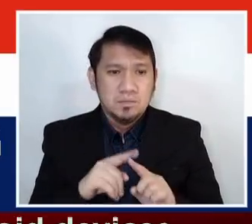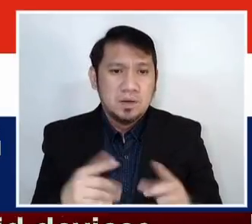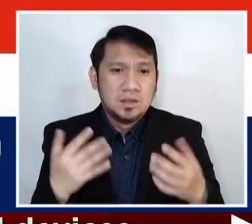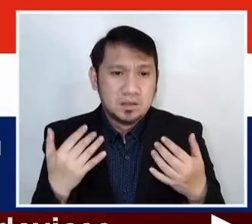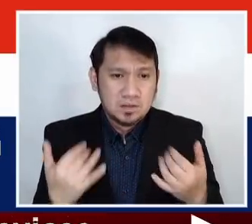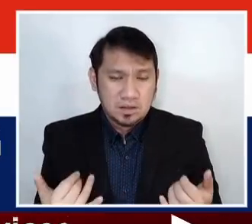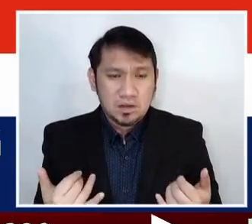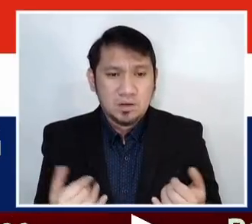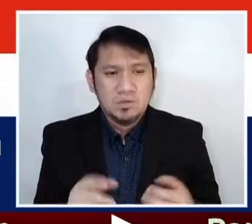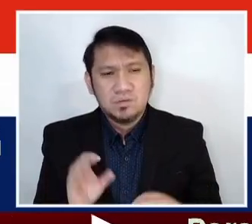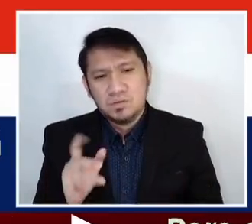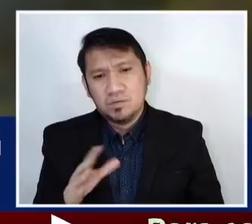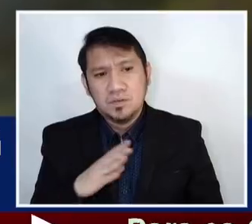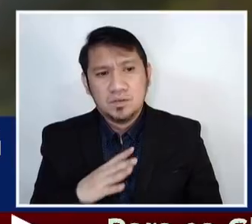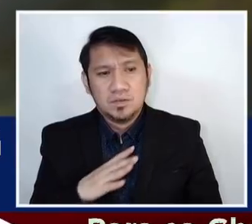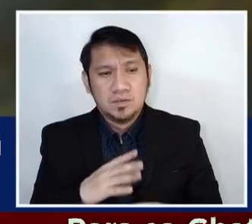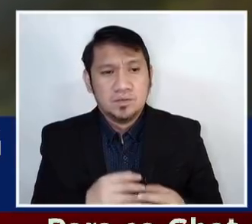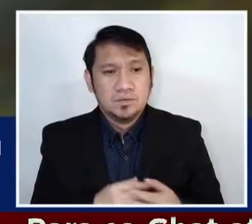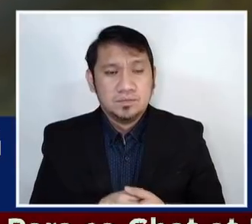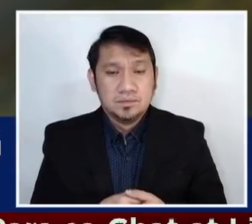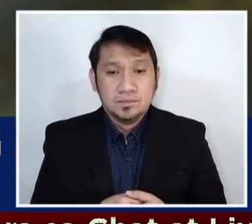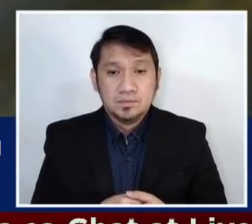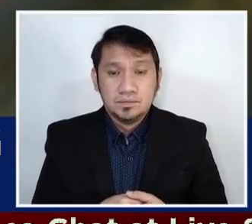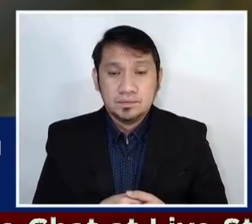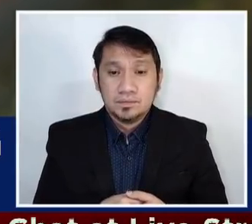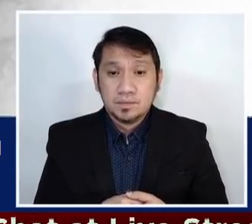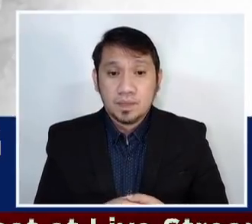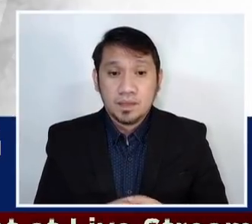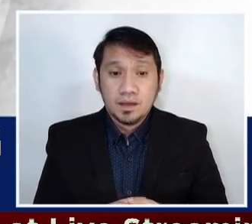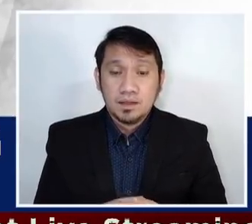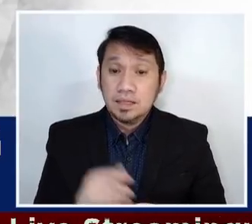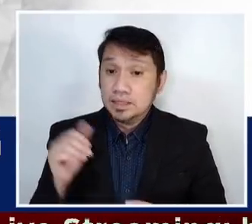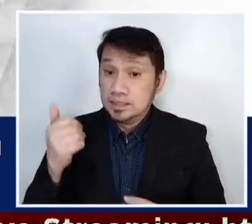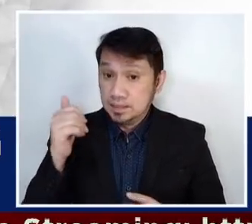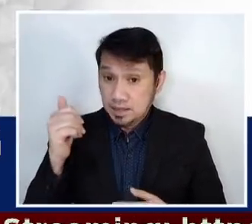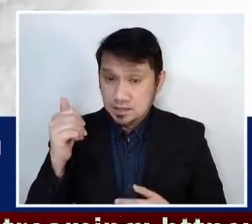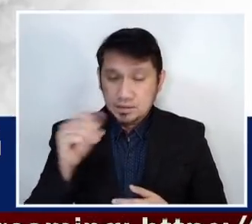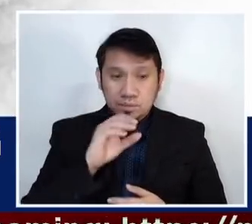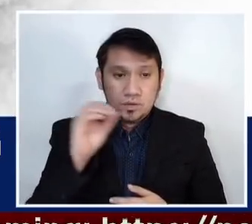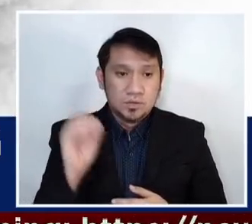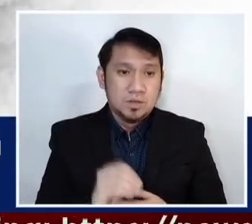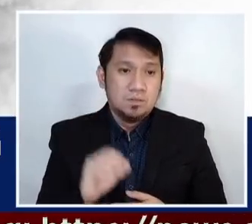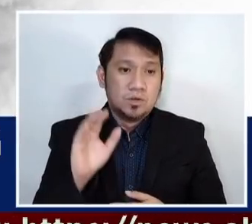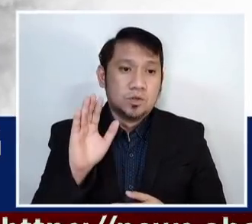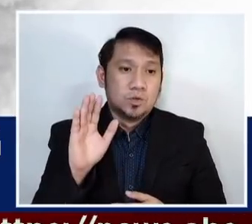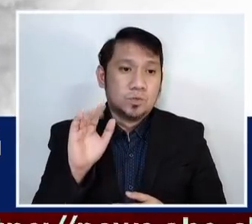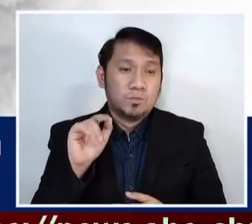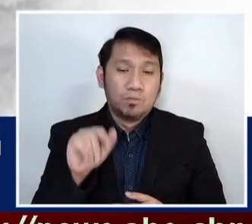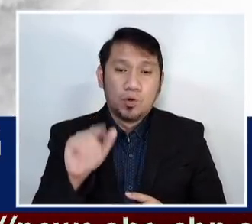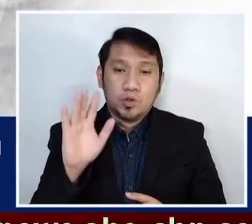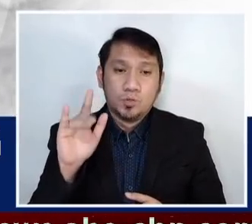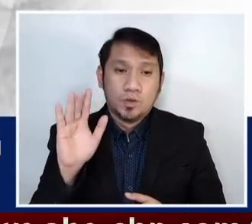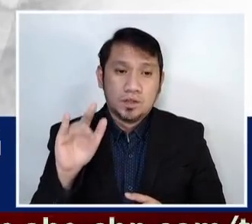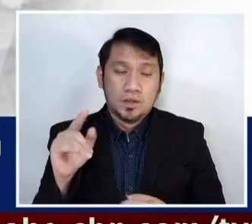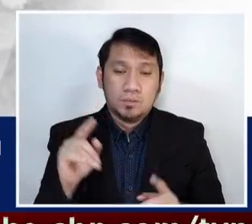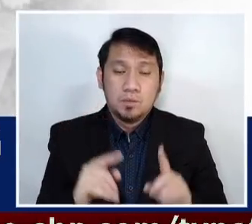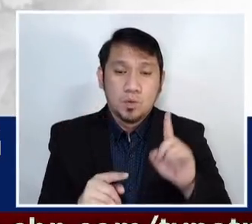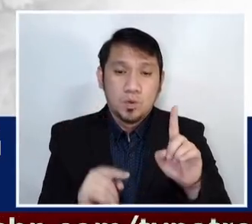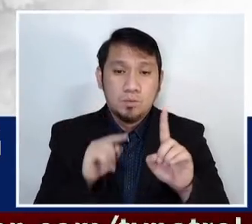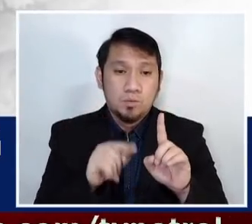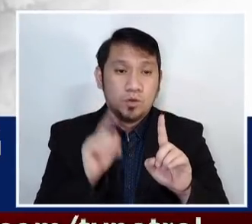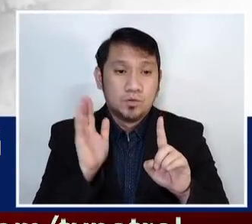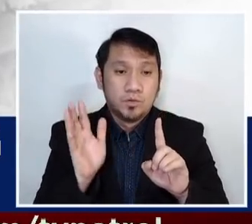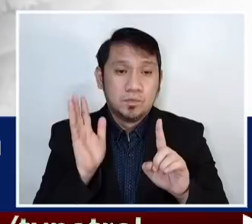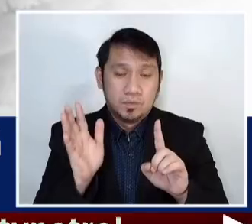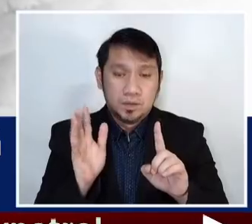now, okay na rin muna tayo. Hanggang 10% nakatumbas ng 25 centavos hanggang 1.50 kada item